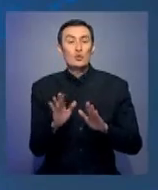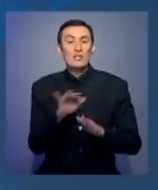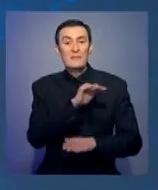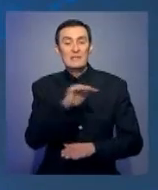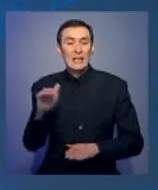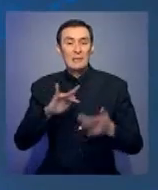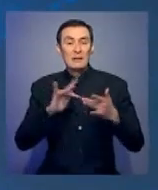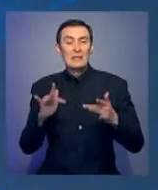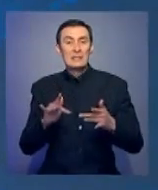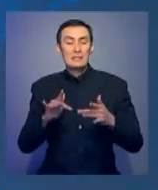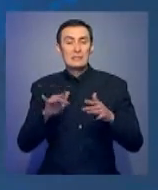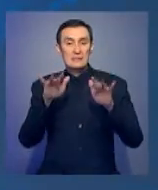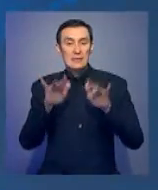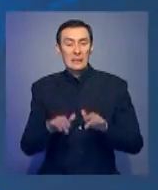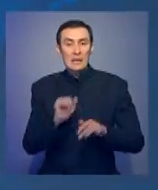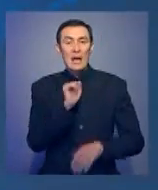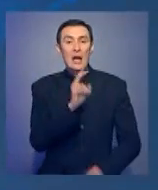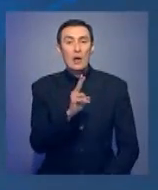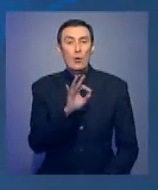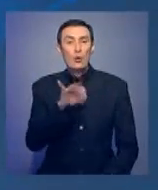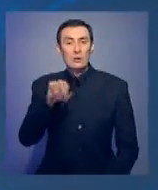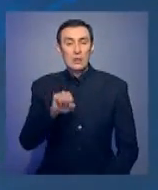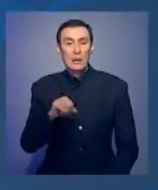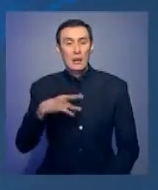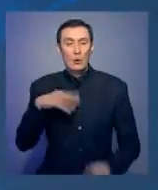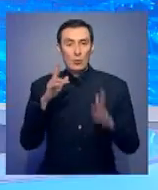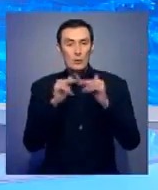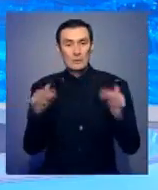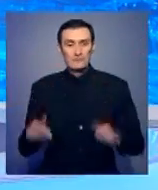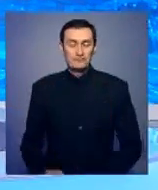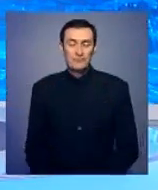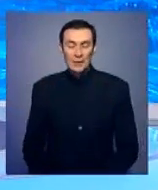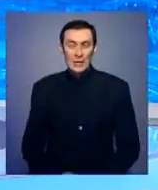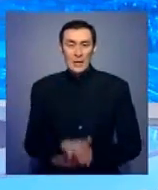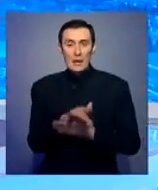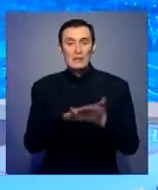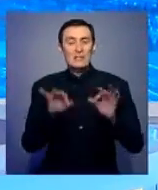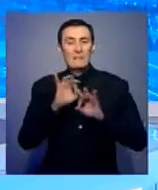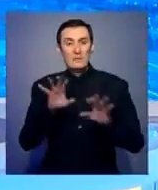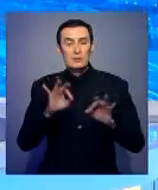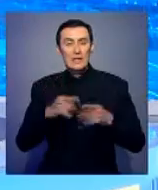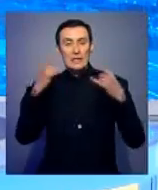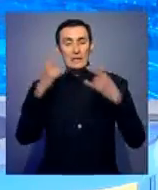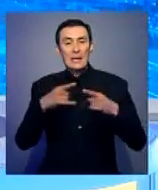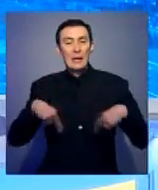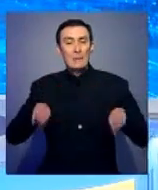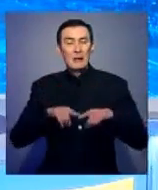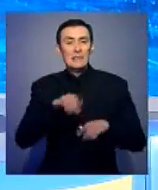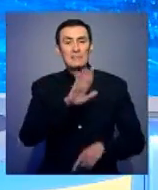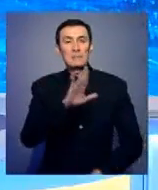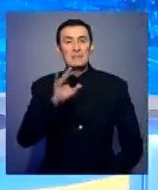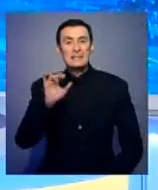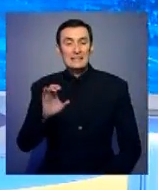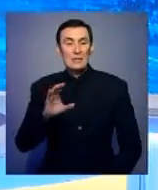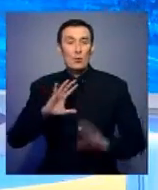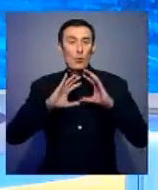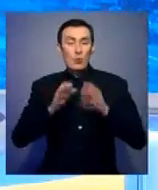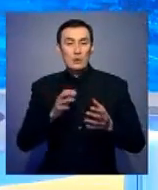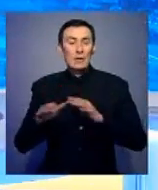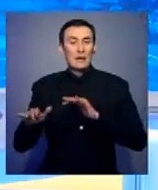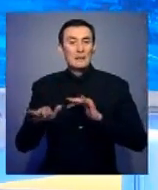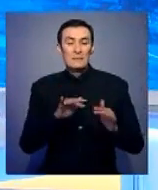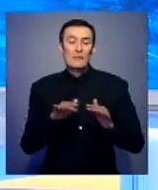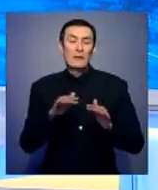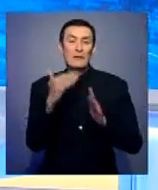что на официальном сайте Аккорды. Продолжаем выпуск. На телеканале BBC World News идет